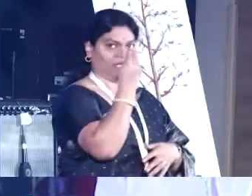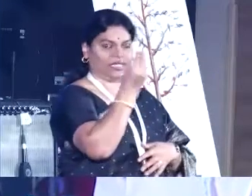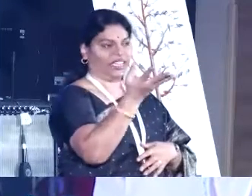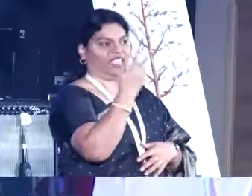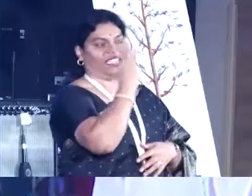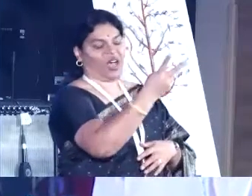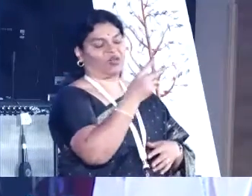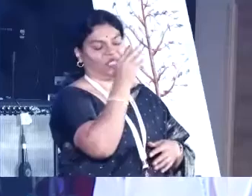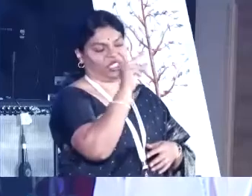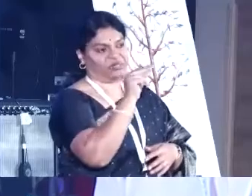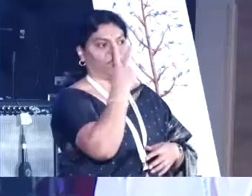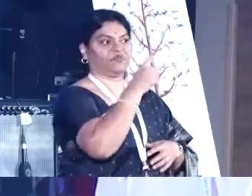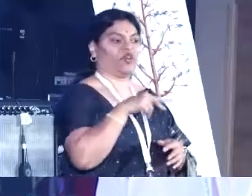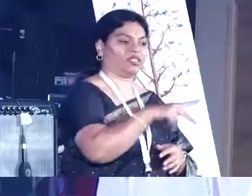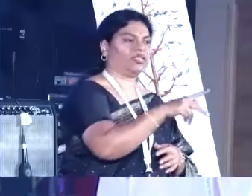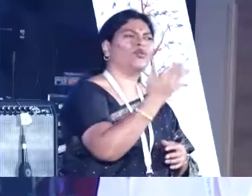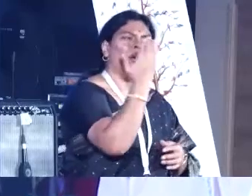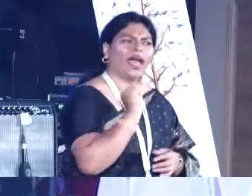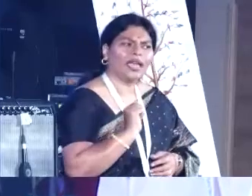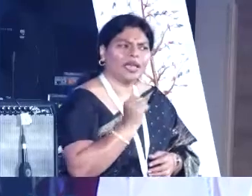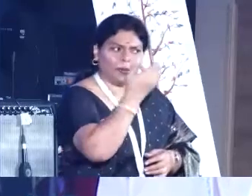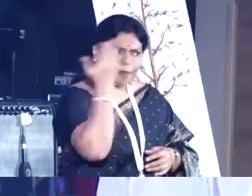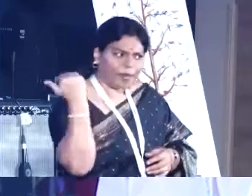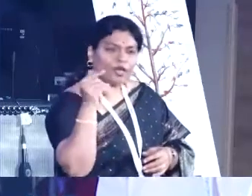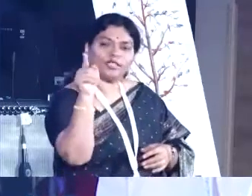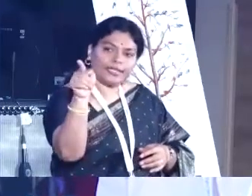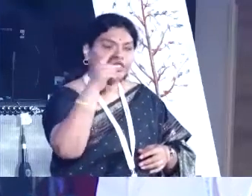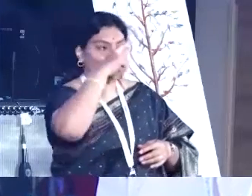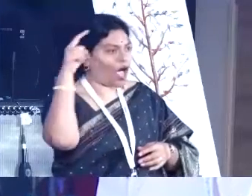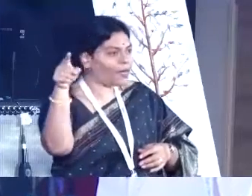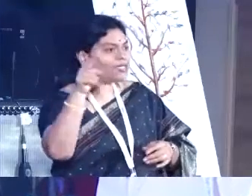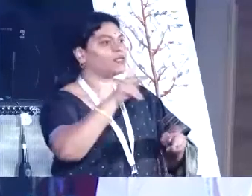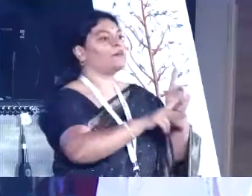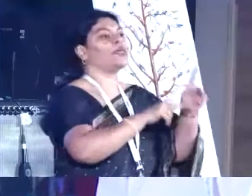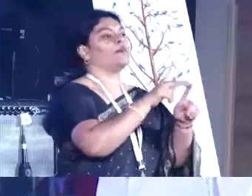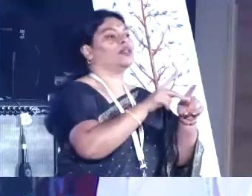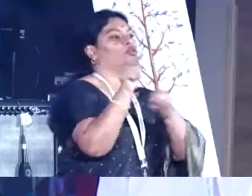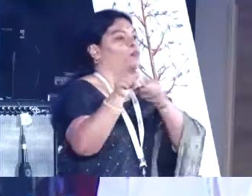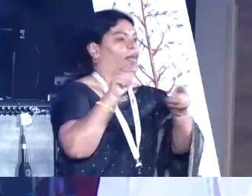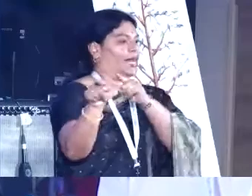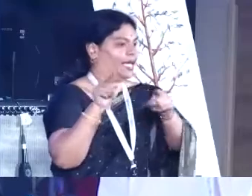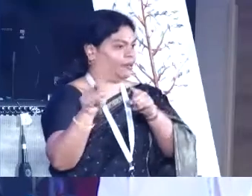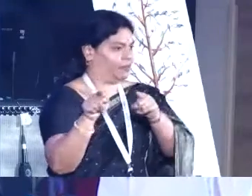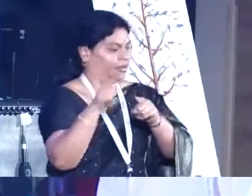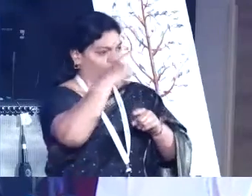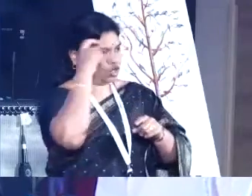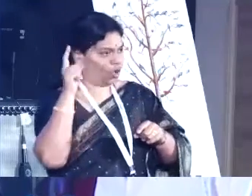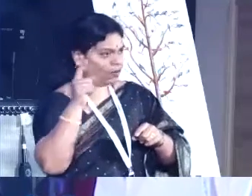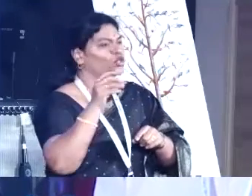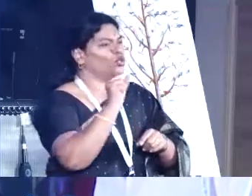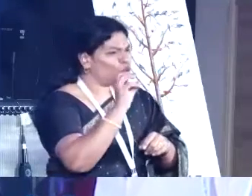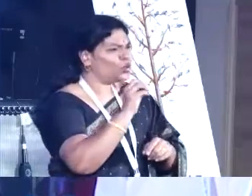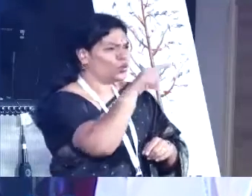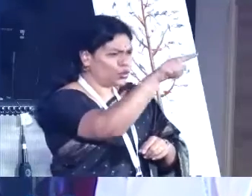को देख रहा है। क्यों? क्योंकि उनका काम है दूसरों को बुरी बातों को बनाना। तो आप